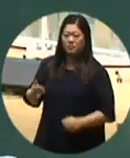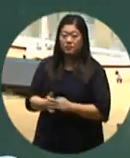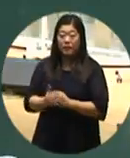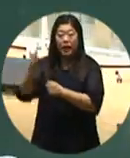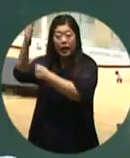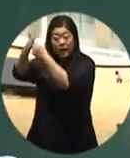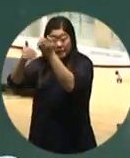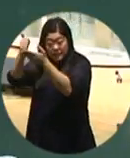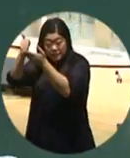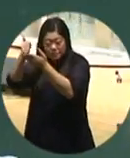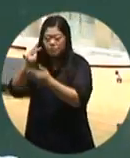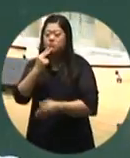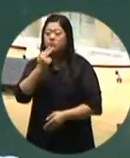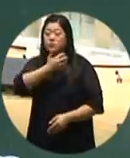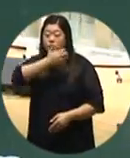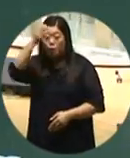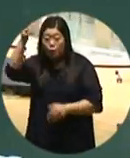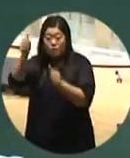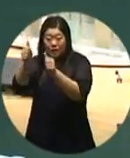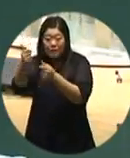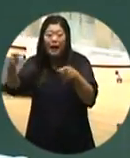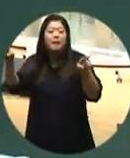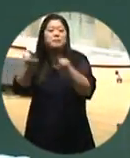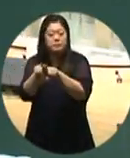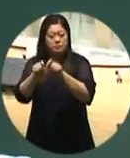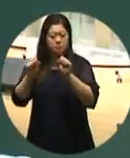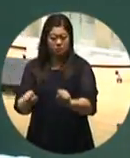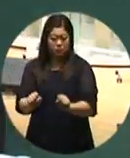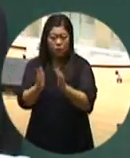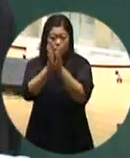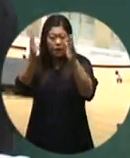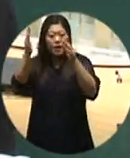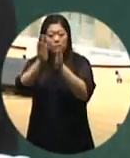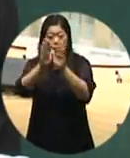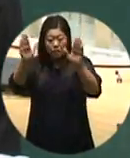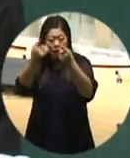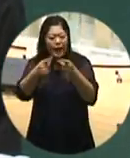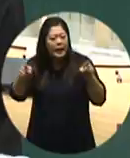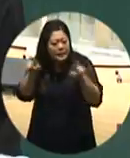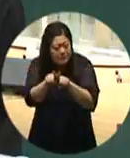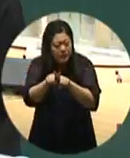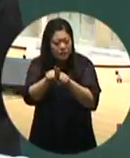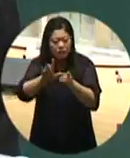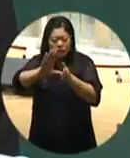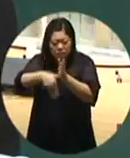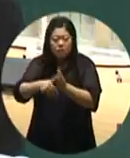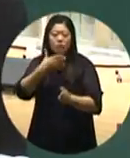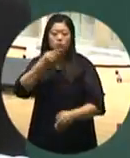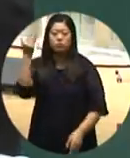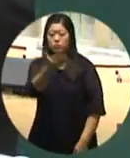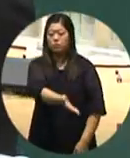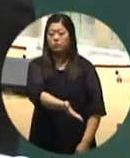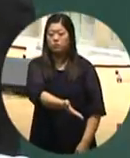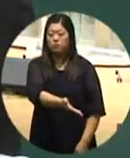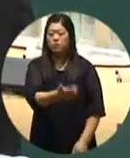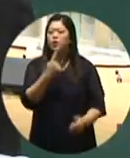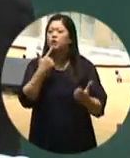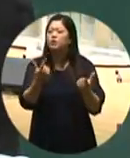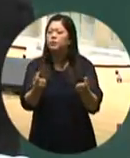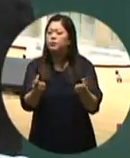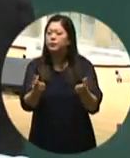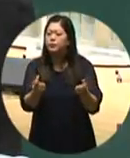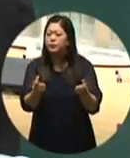함께 하심으로. And it says, "The Lord was with Joseph." 자, 하나님께서 여러분 아시다시피 어떻게